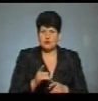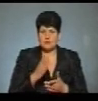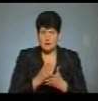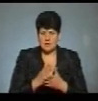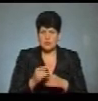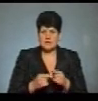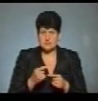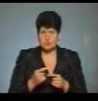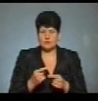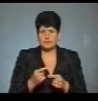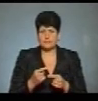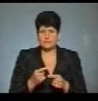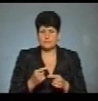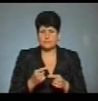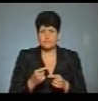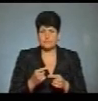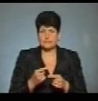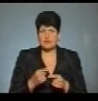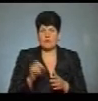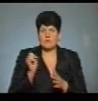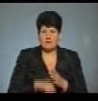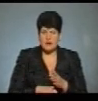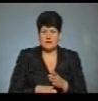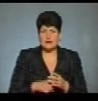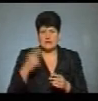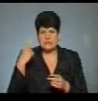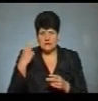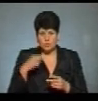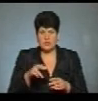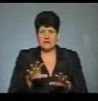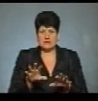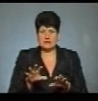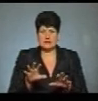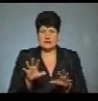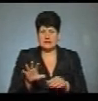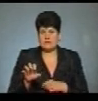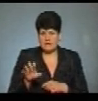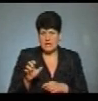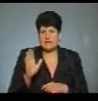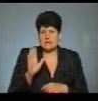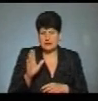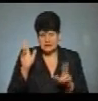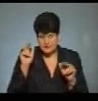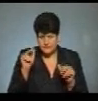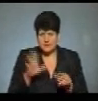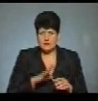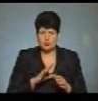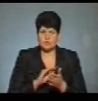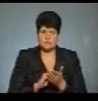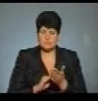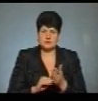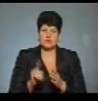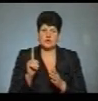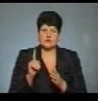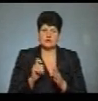наслідок добування дикої тварини зайця росака, було оформлено адміністративний протокол за частиною 2 статті